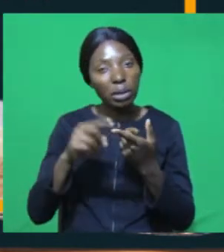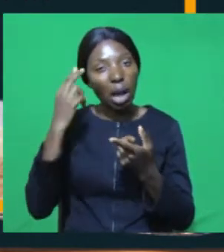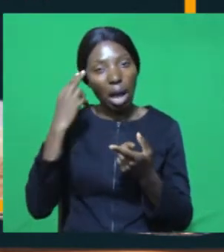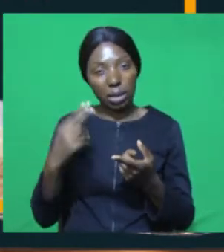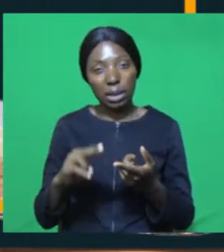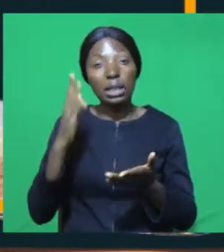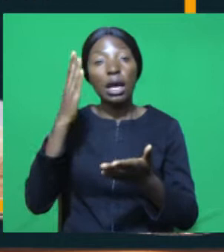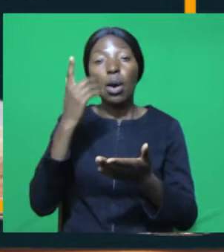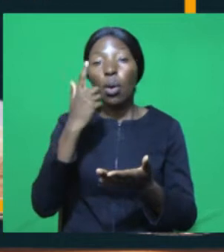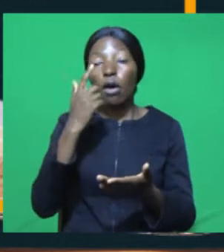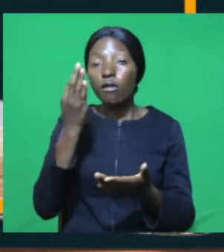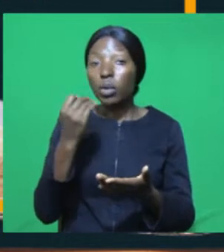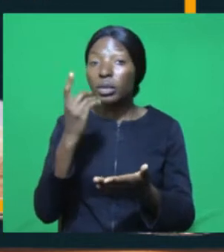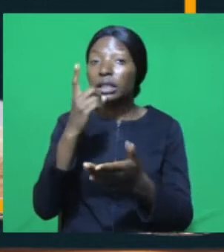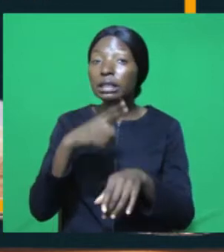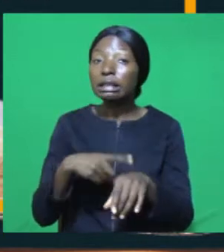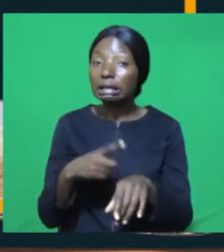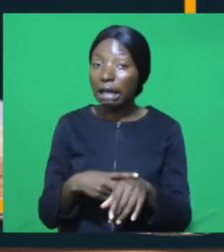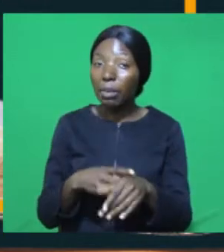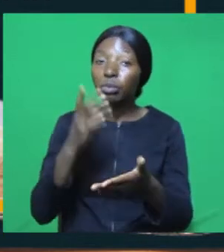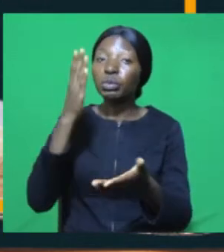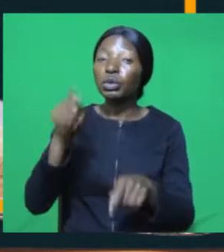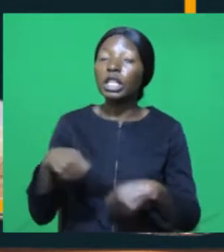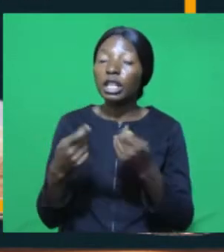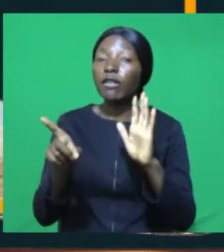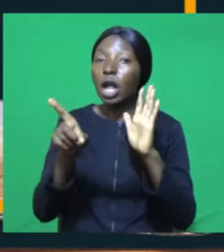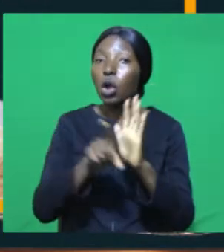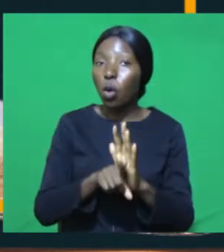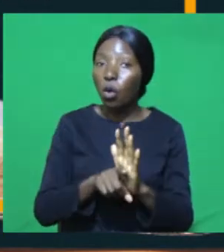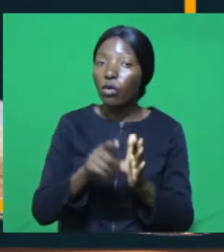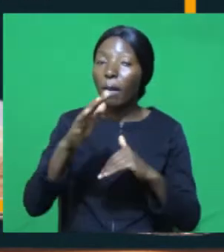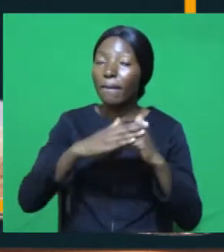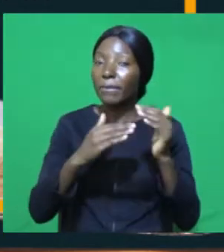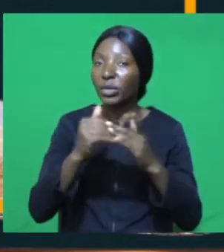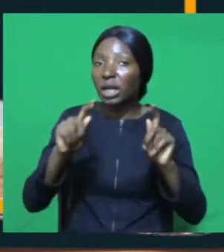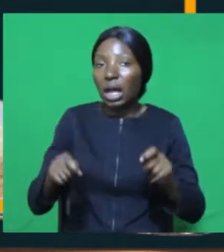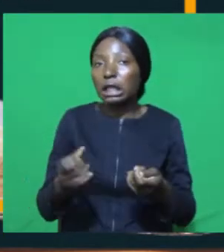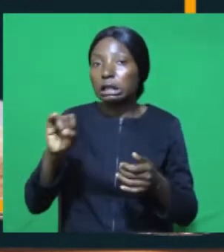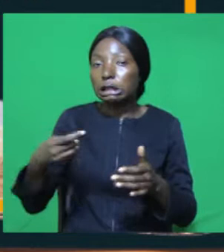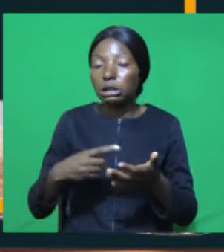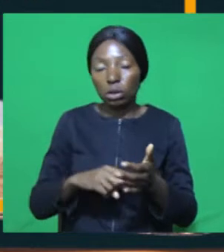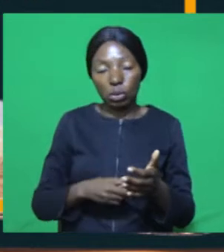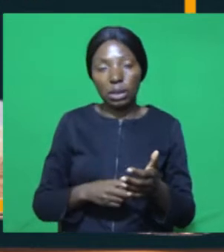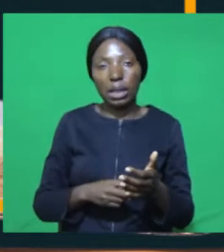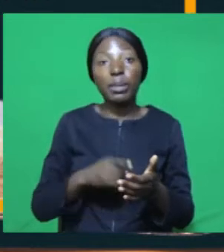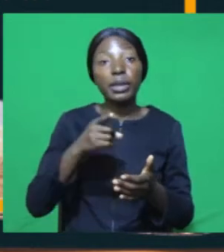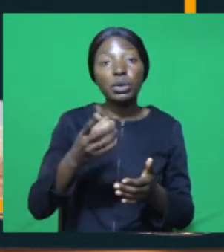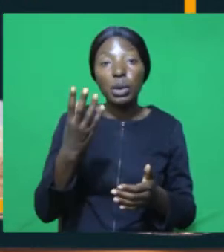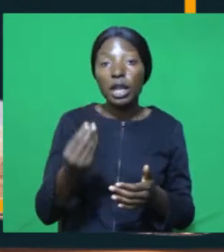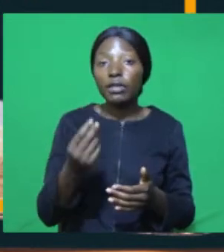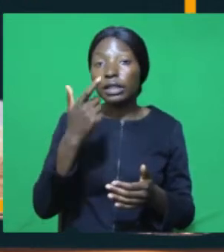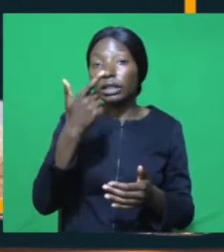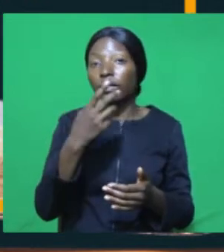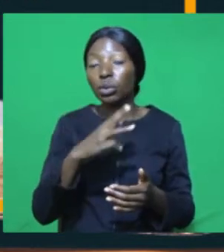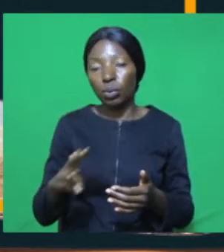kubva pakutemwa kwemurayiro wekuvandudza nekuvaka Jerusarema kusvikira kuno wakazodzwa iye muchinda, zvichaita vhiki